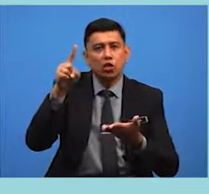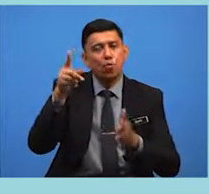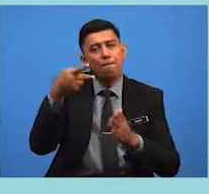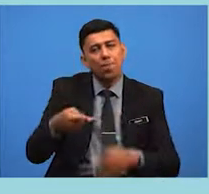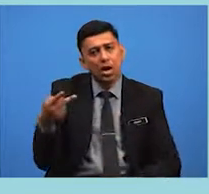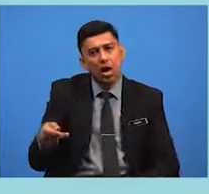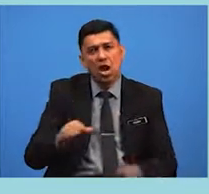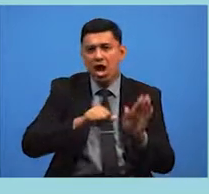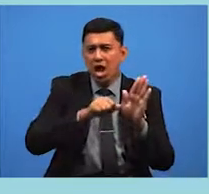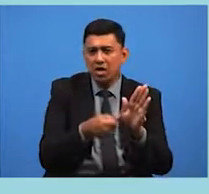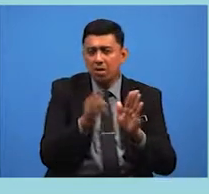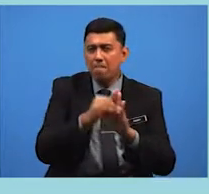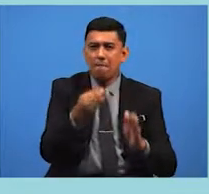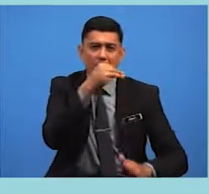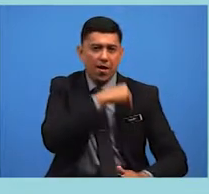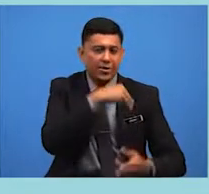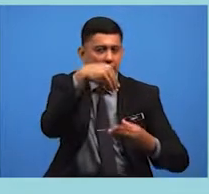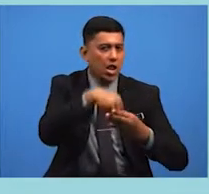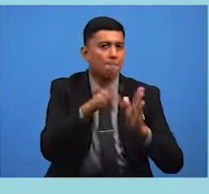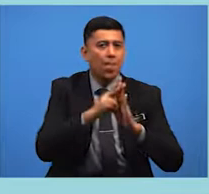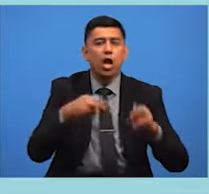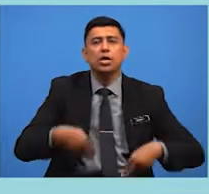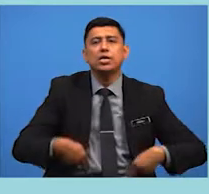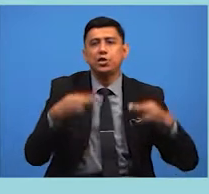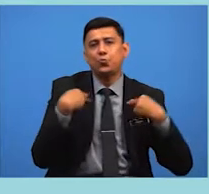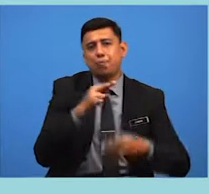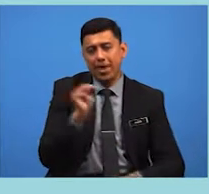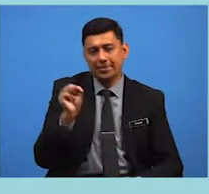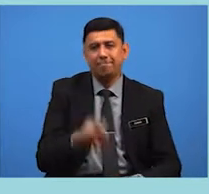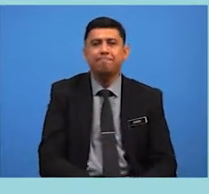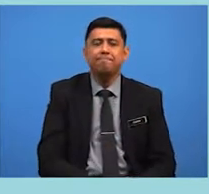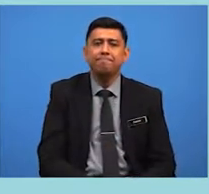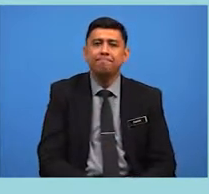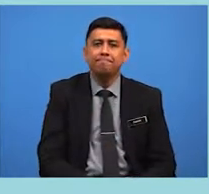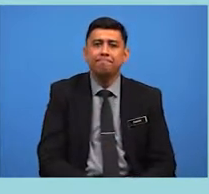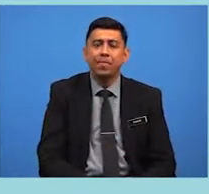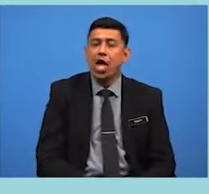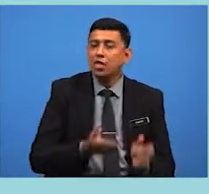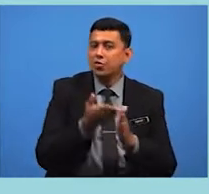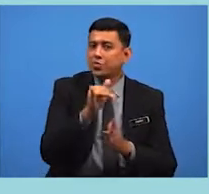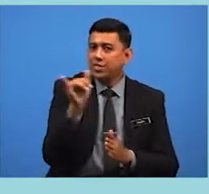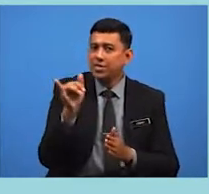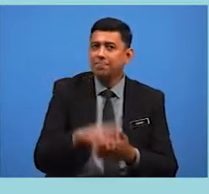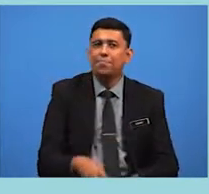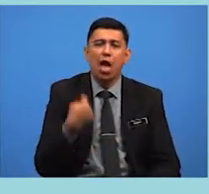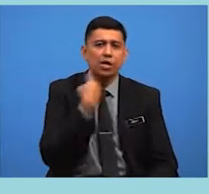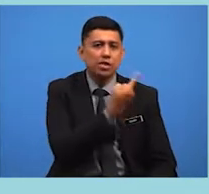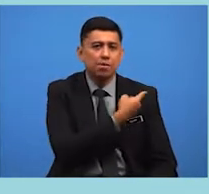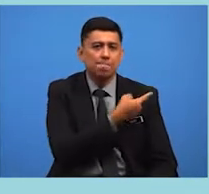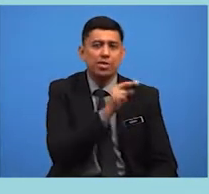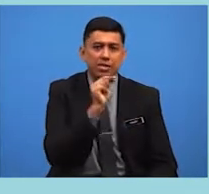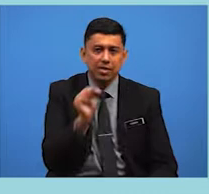perkara agar bermanfaat dalam kehidupan. Pengajaran seterusnya,